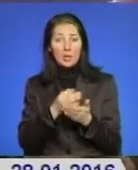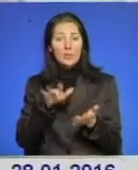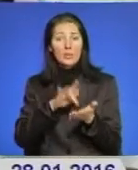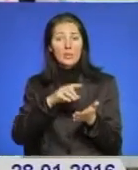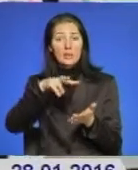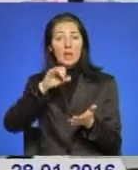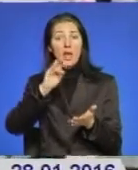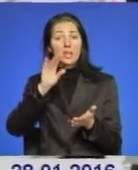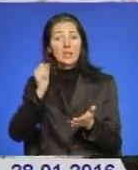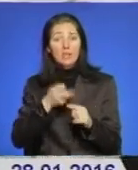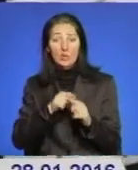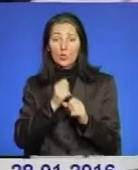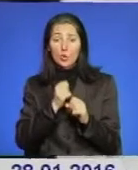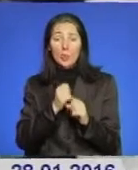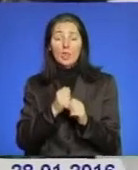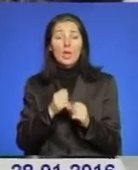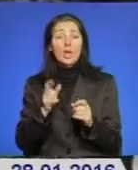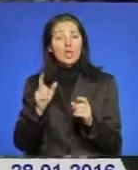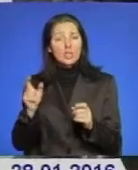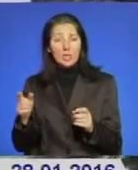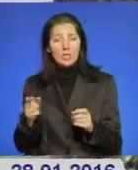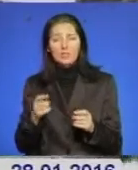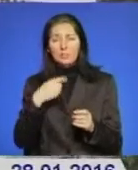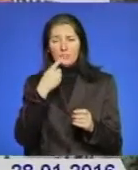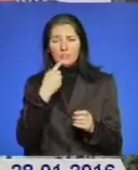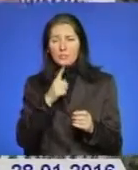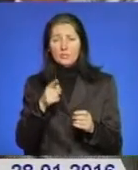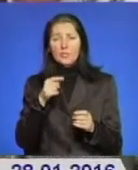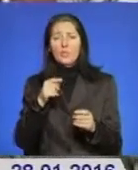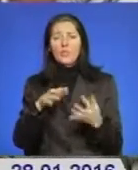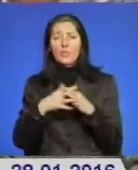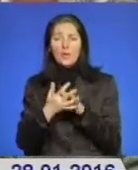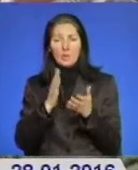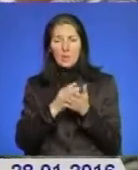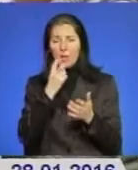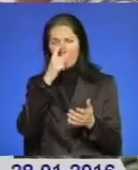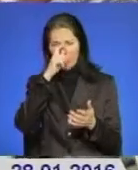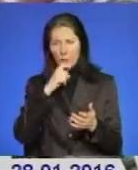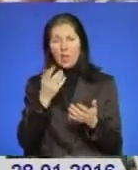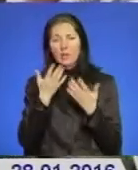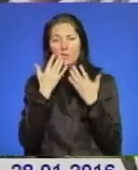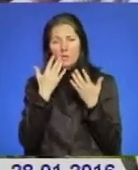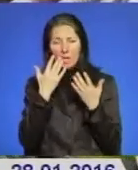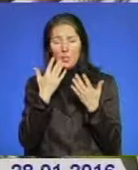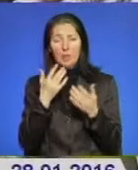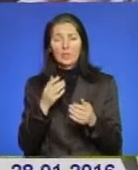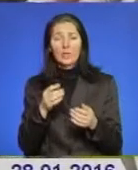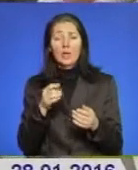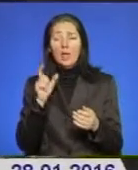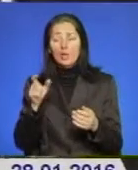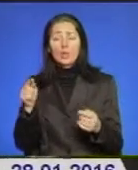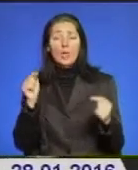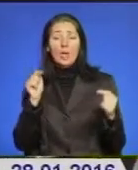Ланівці. Аргументують це поганим запахом, який спричиняють відходи від виробництва. Натомість працівники протестують проти закриття